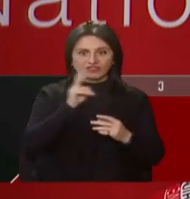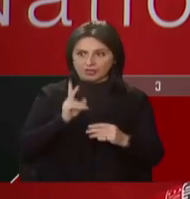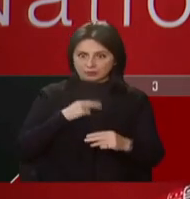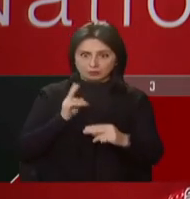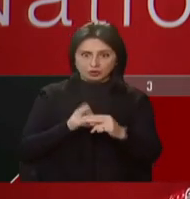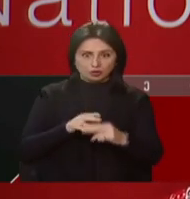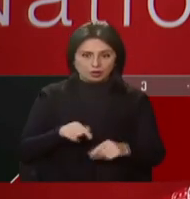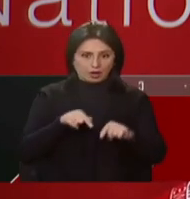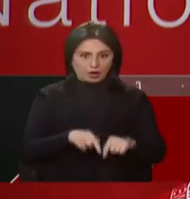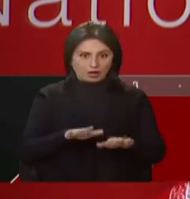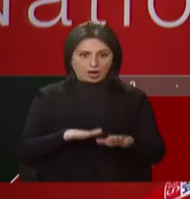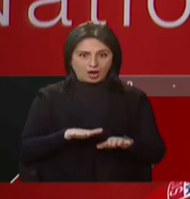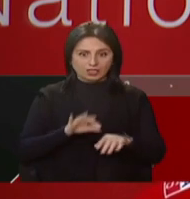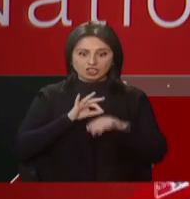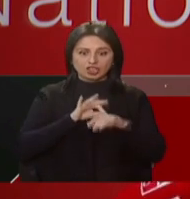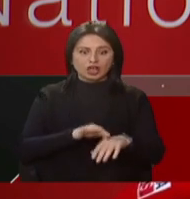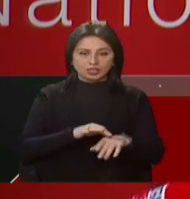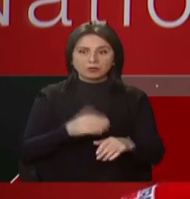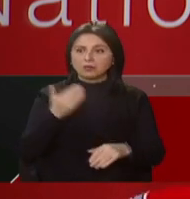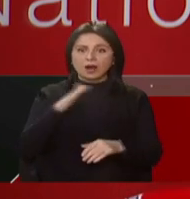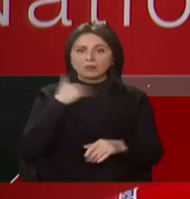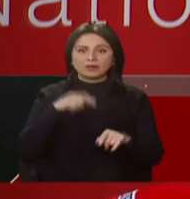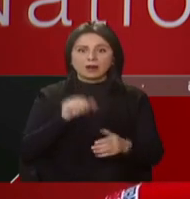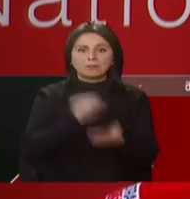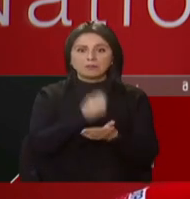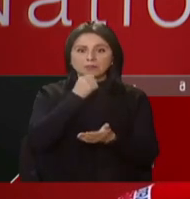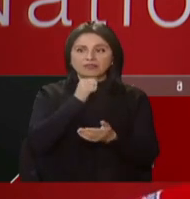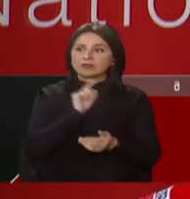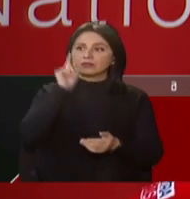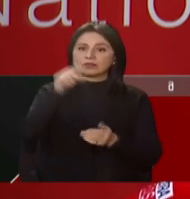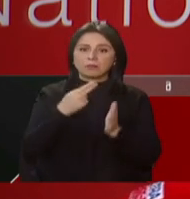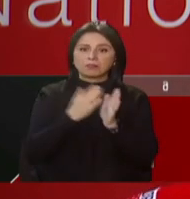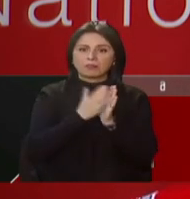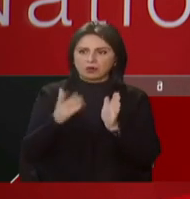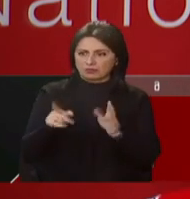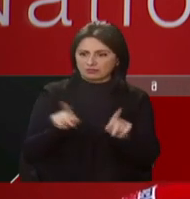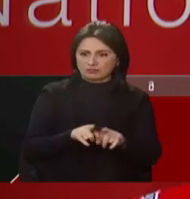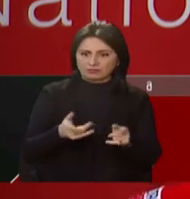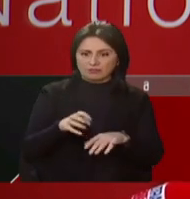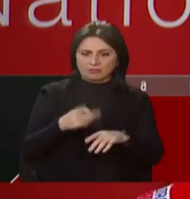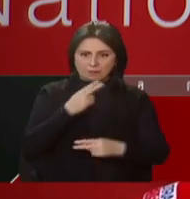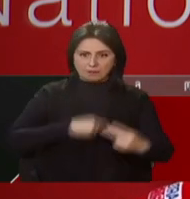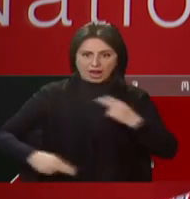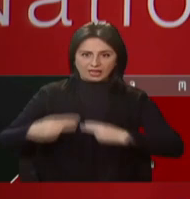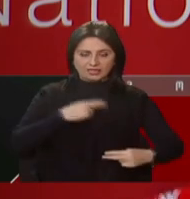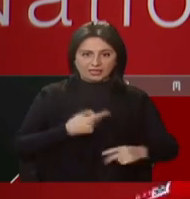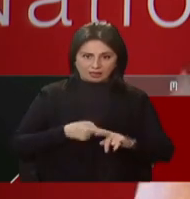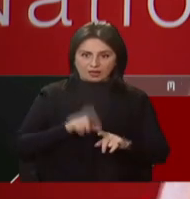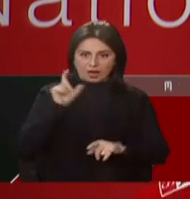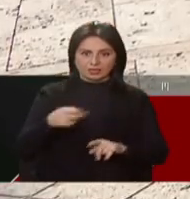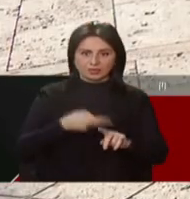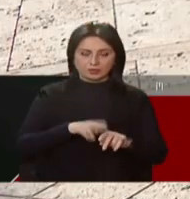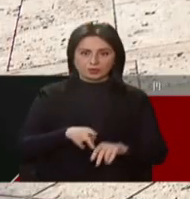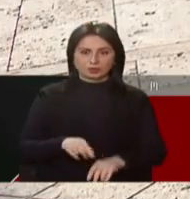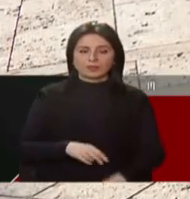ușli da magalitat, a kamat gila, ceai terebinat, mas es briefing. Amitom da ims gauze, es arat partizan, basta, stori da mazei cu